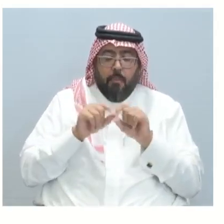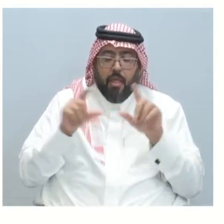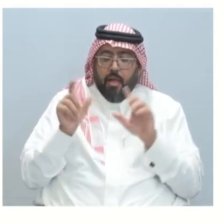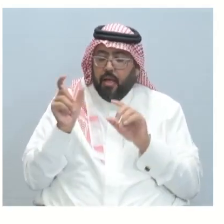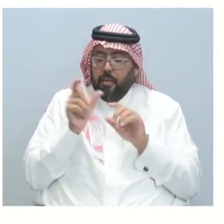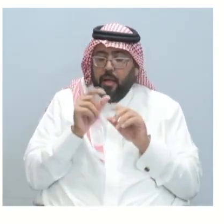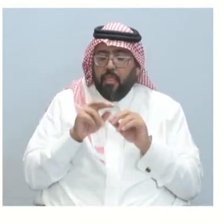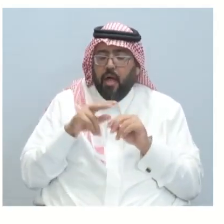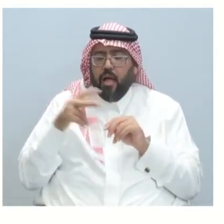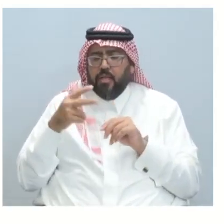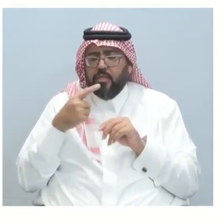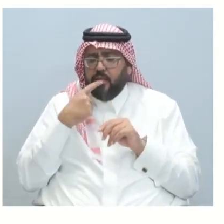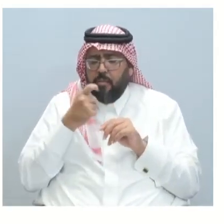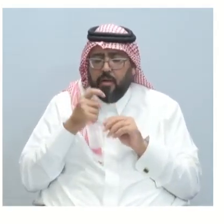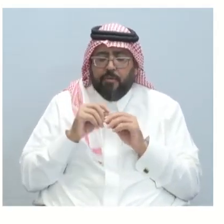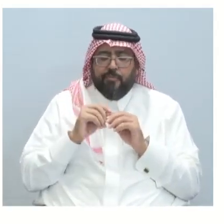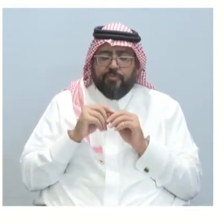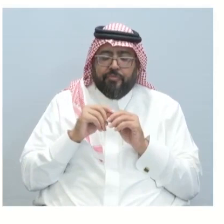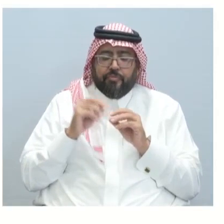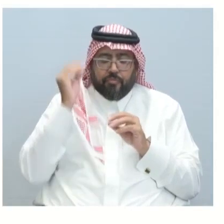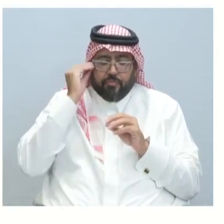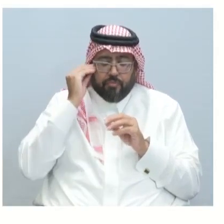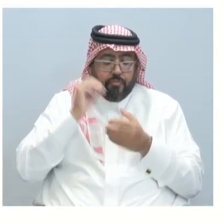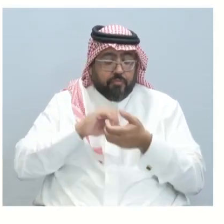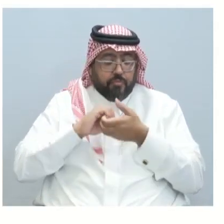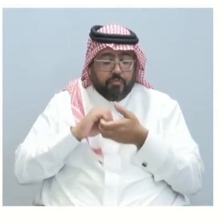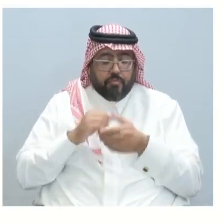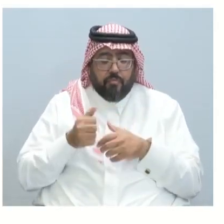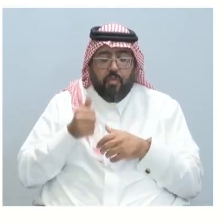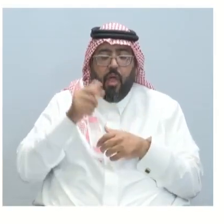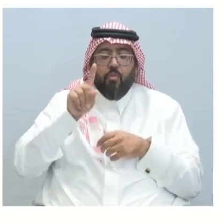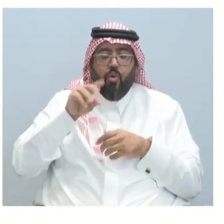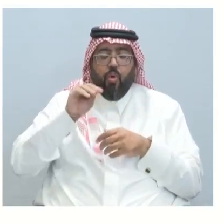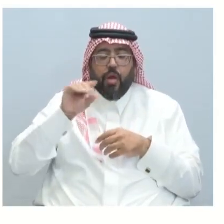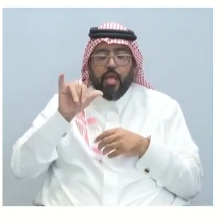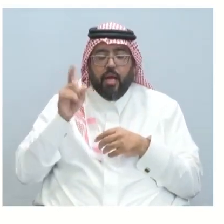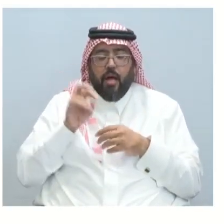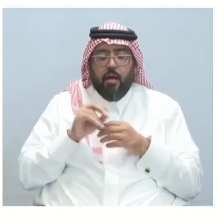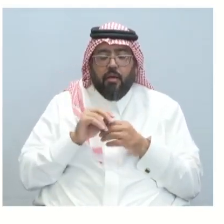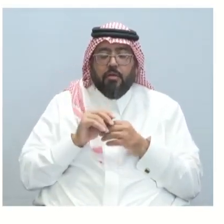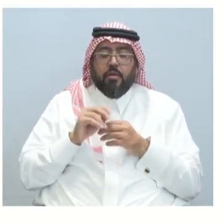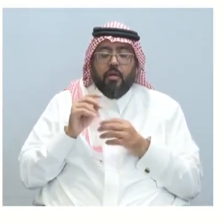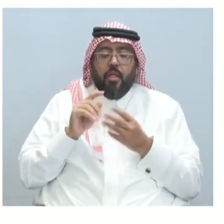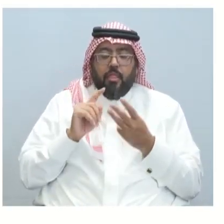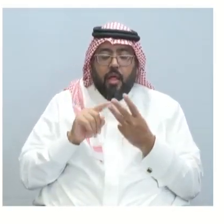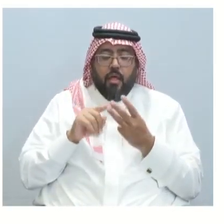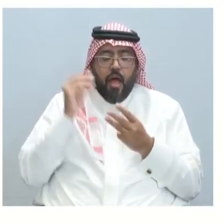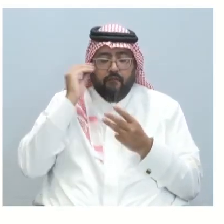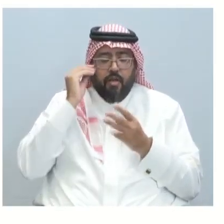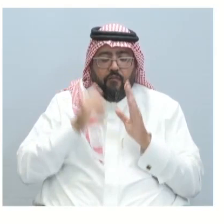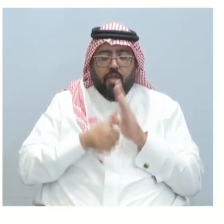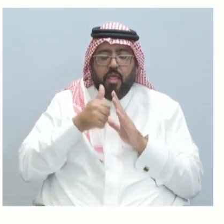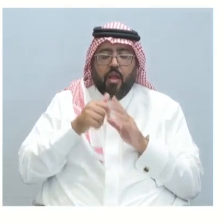الكلمات الغريبه كذلك تعرفنا على الصحابي ابو هريره رضي الله عنه كذلك تعرفنا على فضل بر